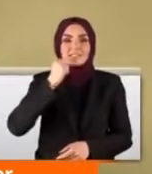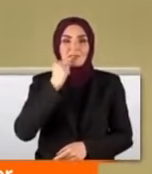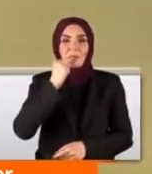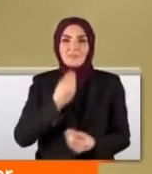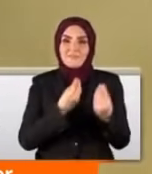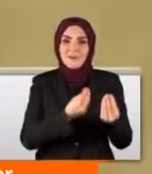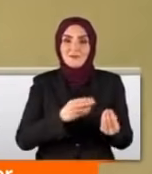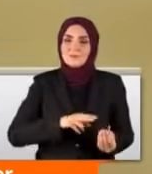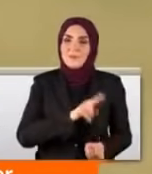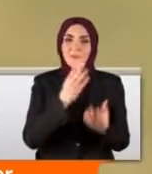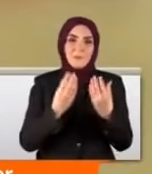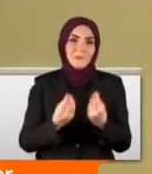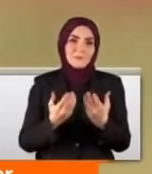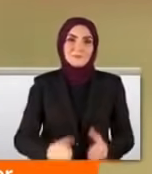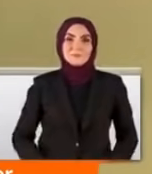niye iniyorsun?